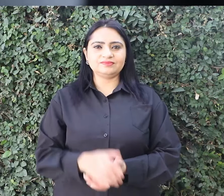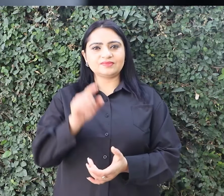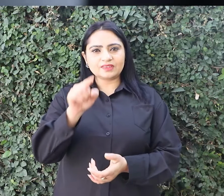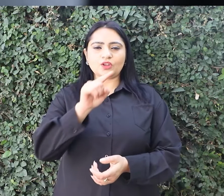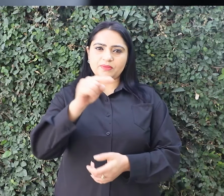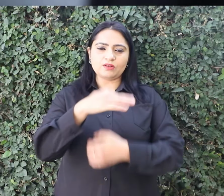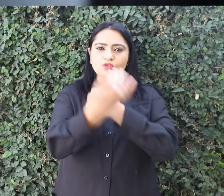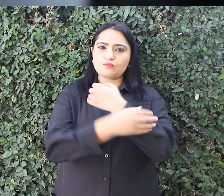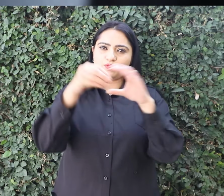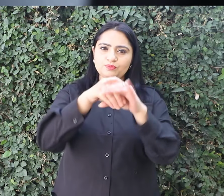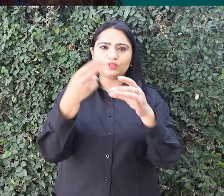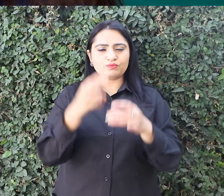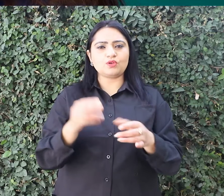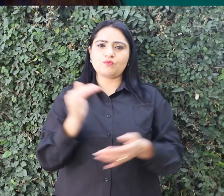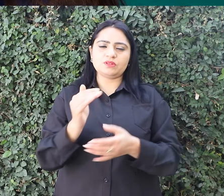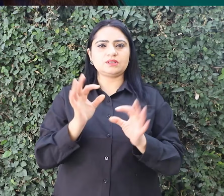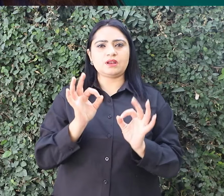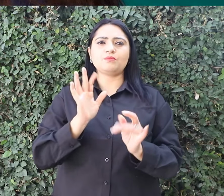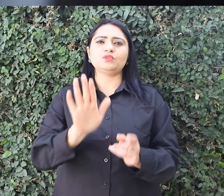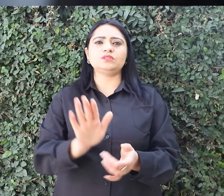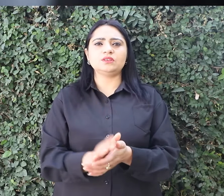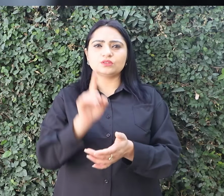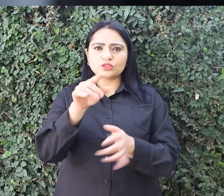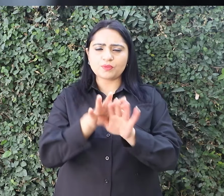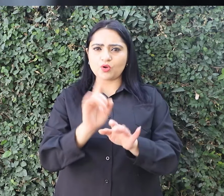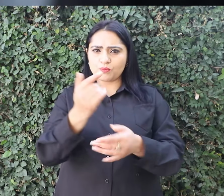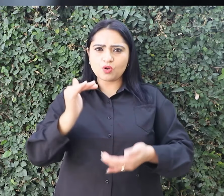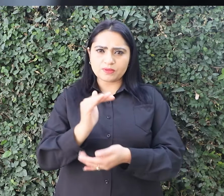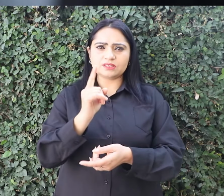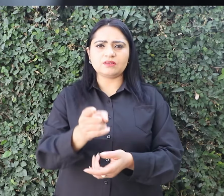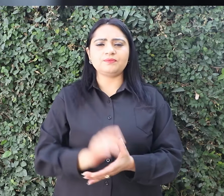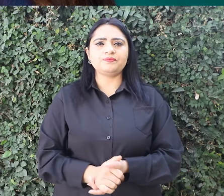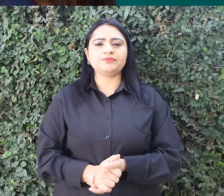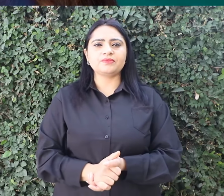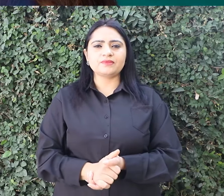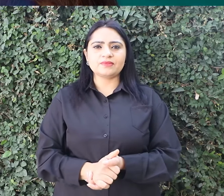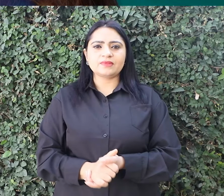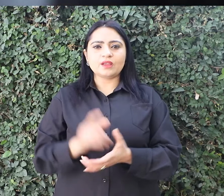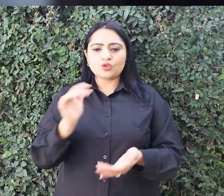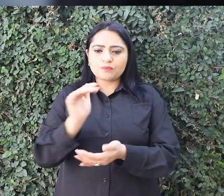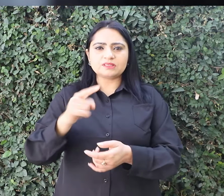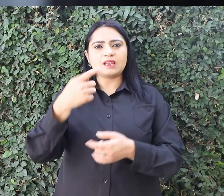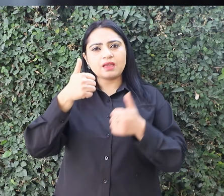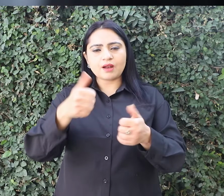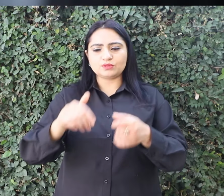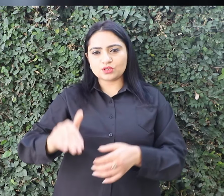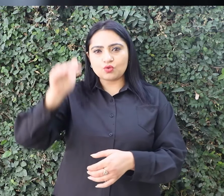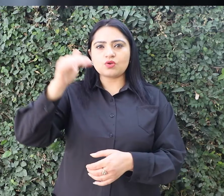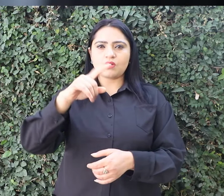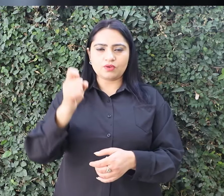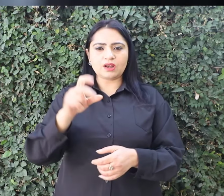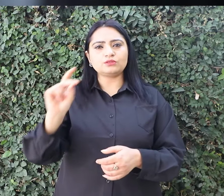ला तपाईं र गर्भमा रहेको शिशु एकदम ठीक छ तपाईहरुको यो पहिलो सन्तान हो है यो बच्चालाई राम्रोसँग हुर्काउनका